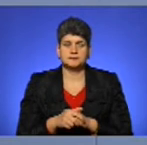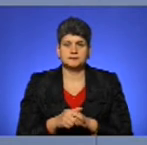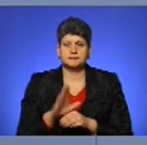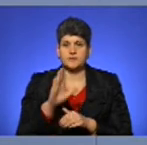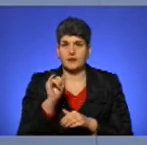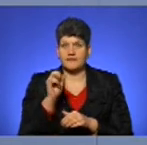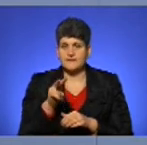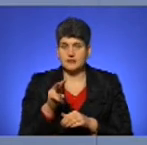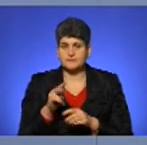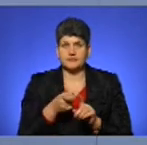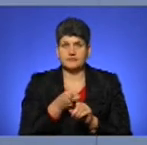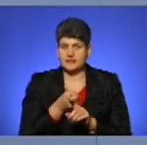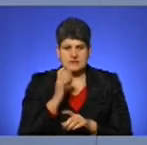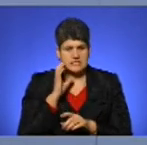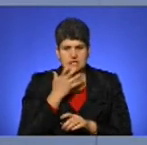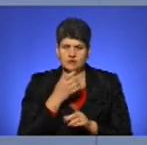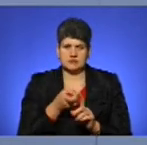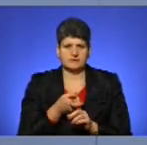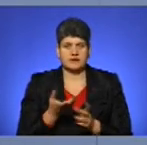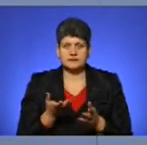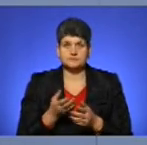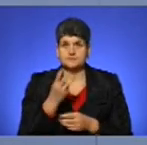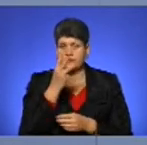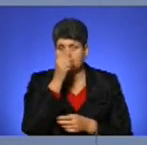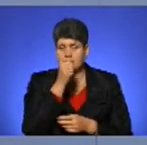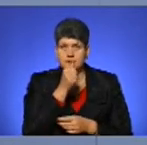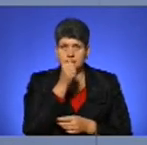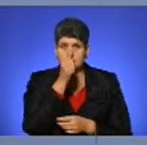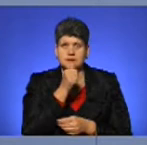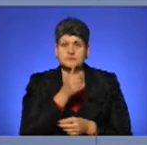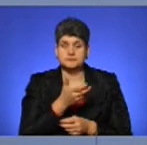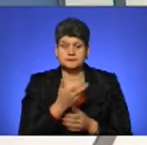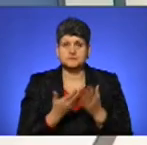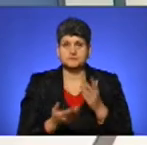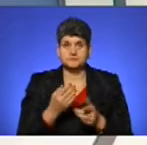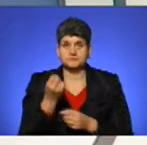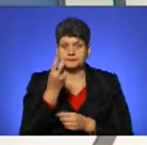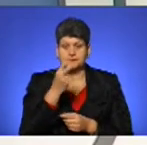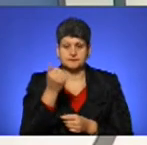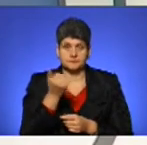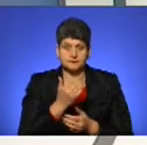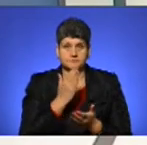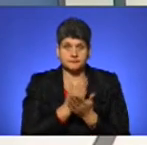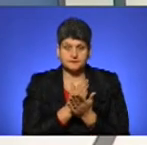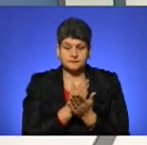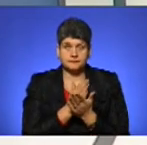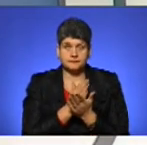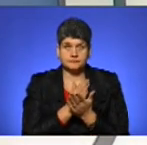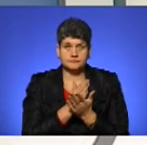ВІЛ-інфекція – дуже серйозна інфекція. І 3 місяці або 12 тижнів існує так зване